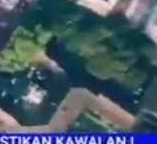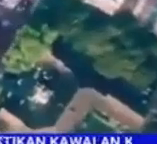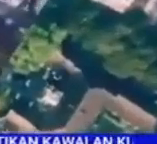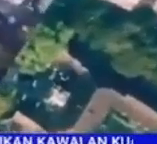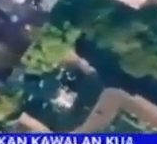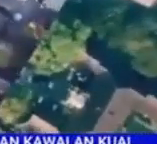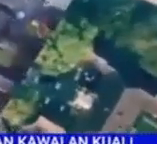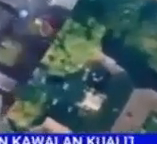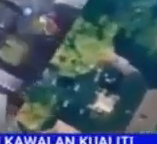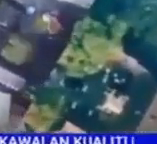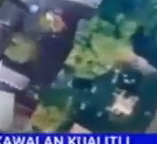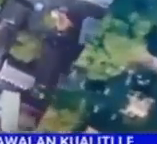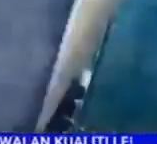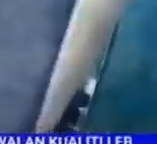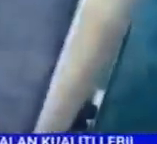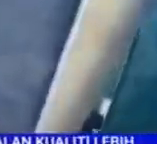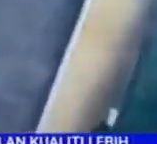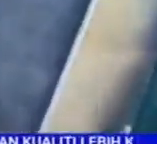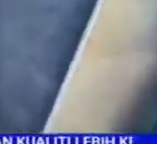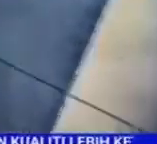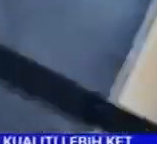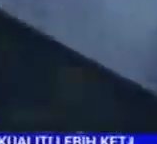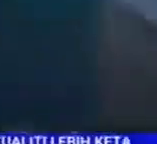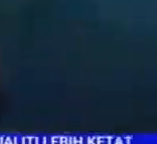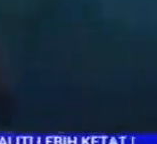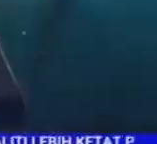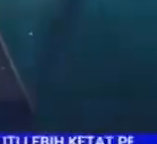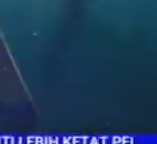keinginan-keinginannya Coba ingat-ingat